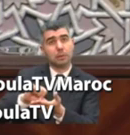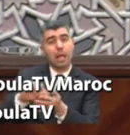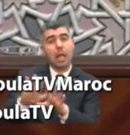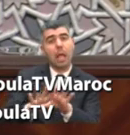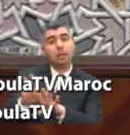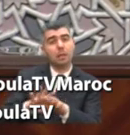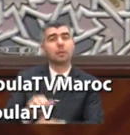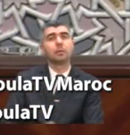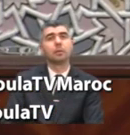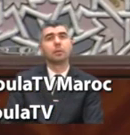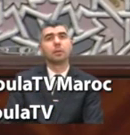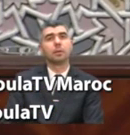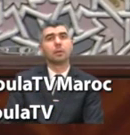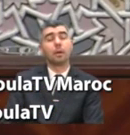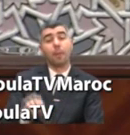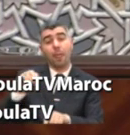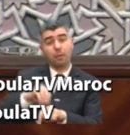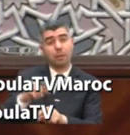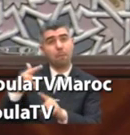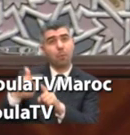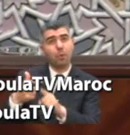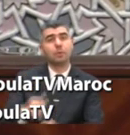بنو زهر. ثم كذلك فيما يتعلق